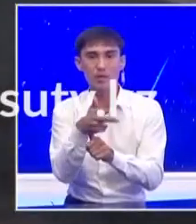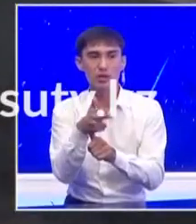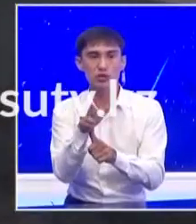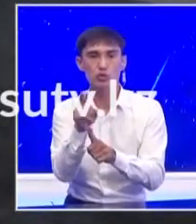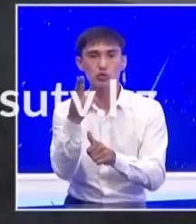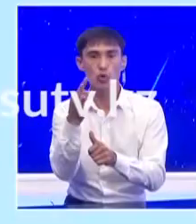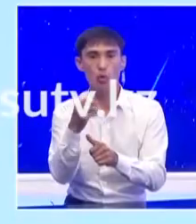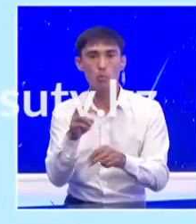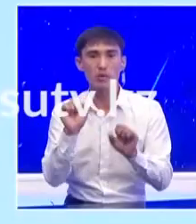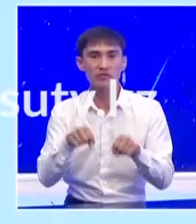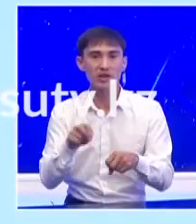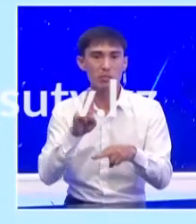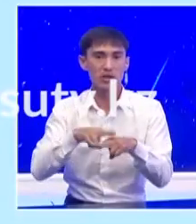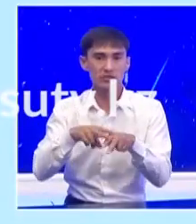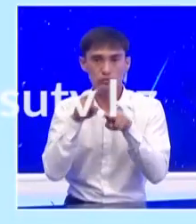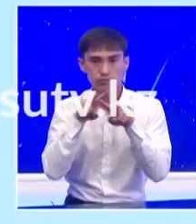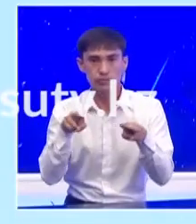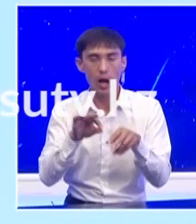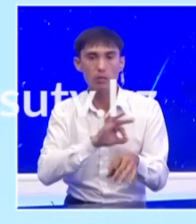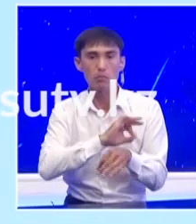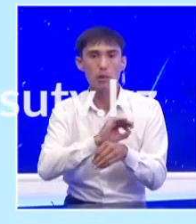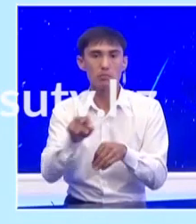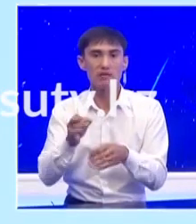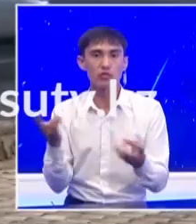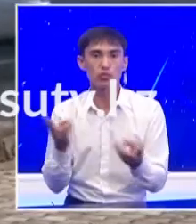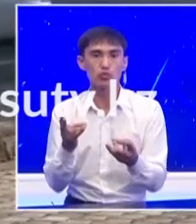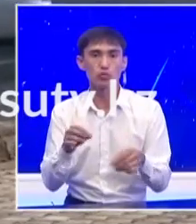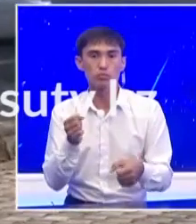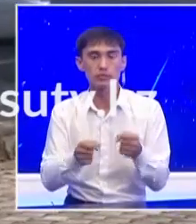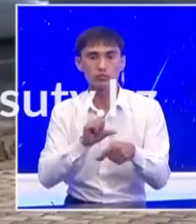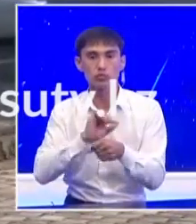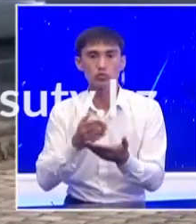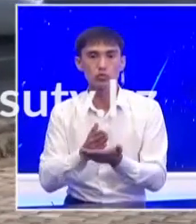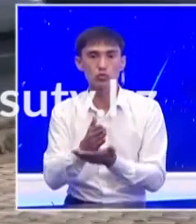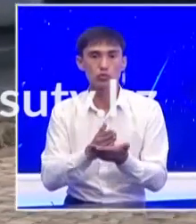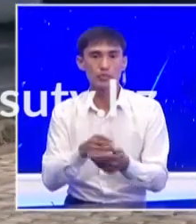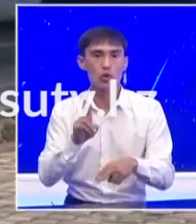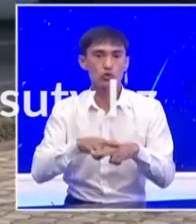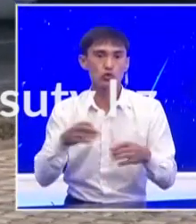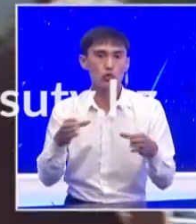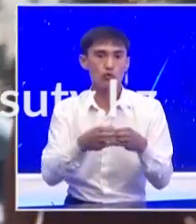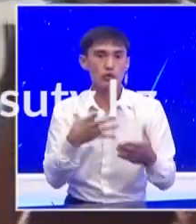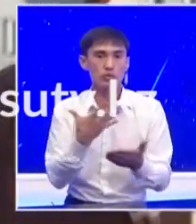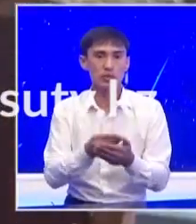позволяет полицейским оценить ситуацию и отправить нужную службу. В данном случае направляется участковый инспектор.